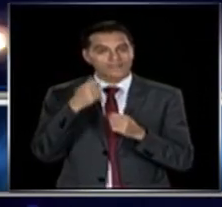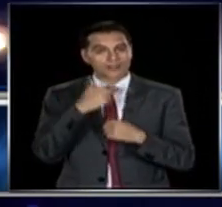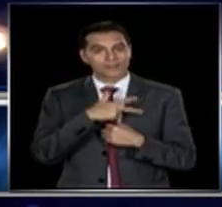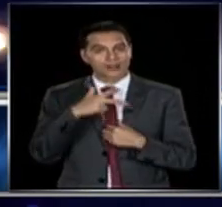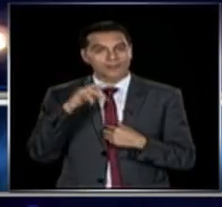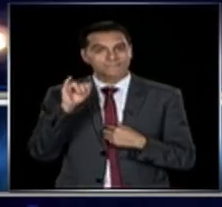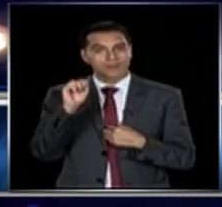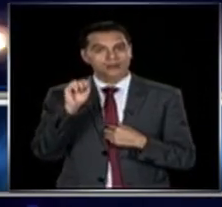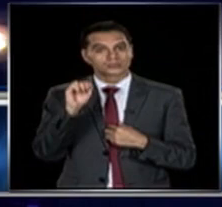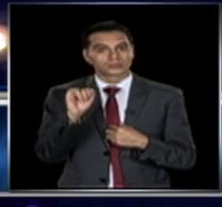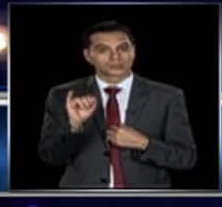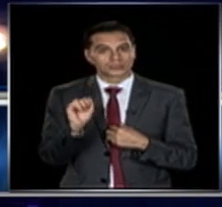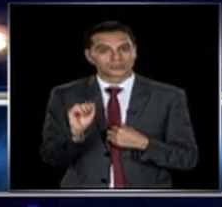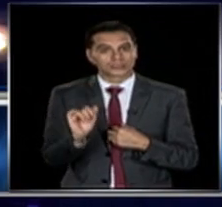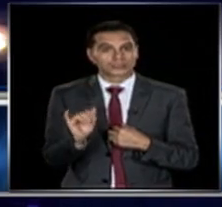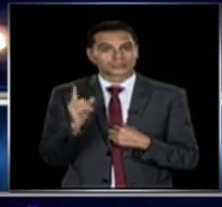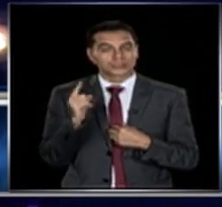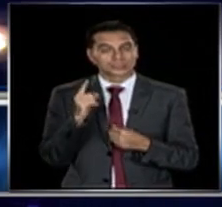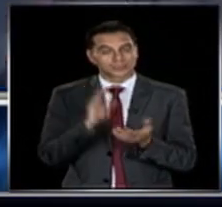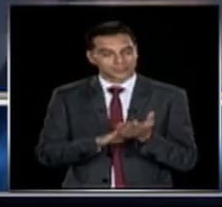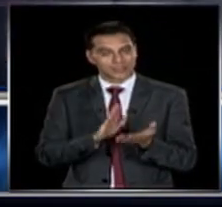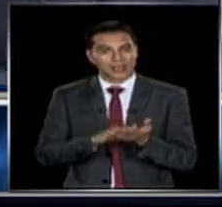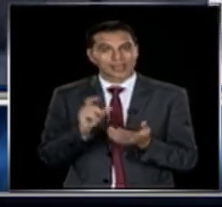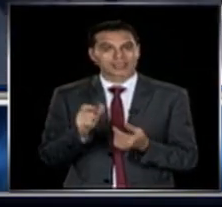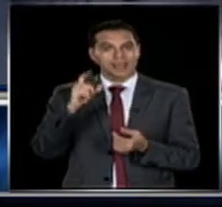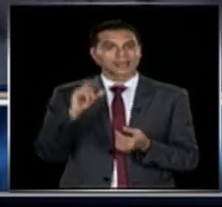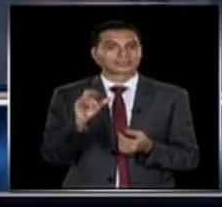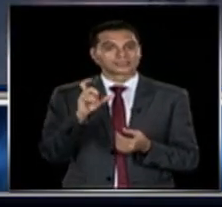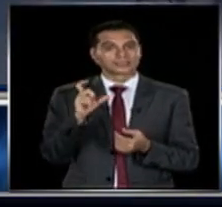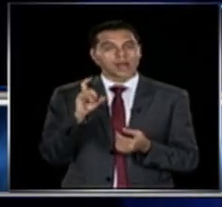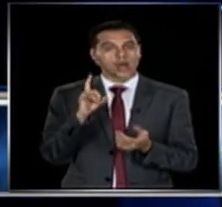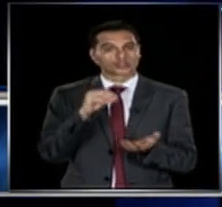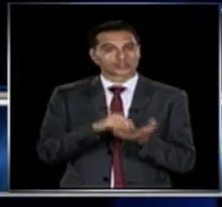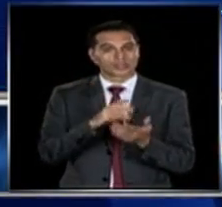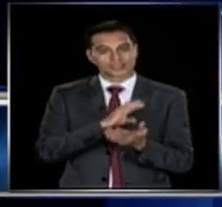المصرية. برافو عليكي يا نادين، خدتي عشانات. إجابة صحيحة.